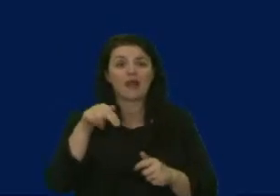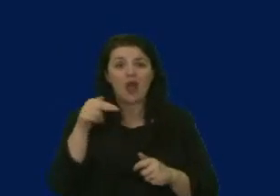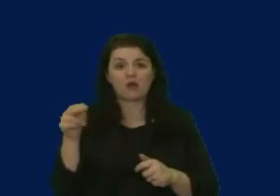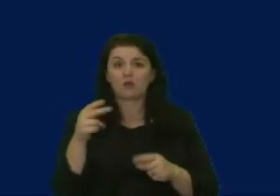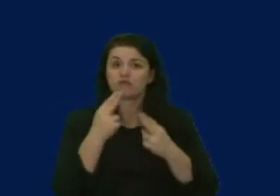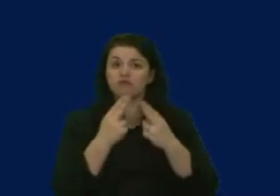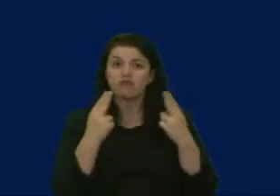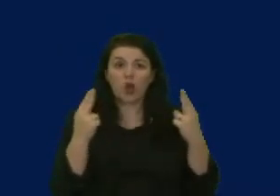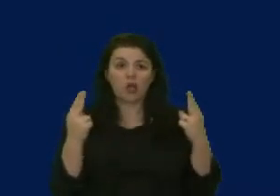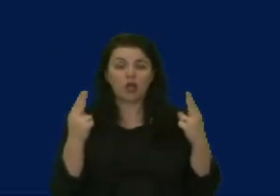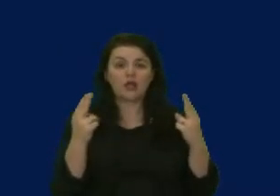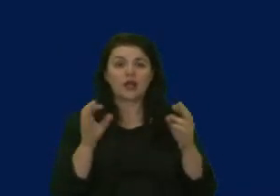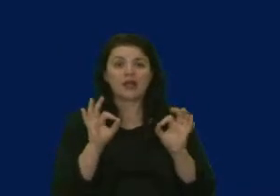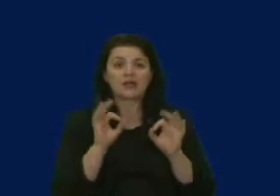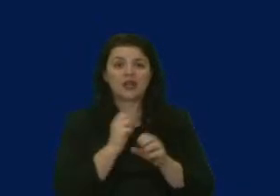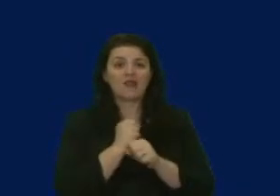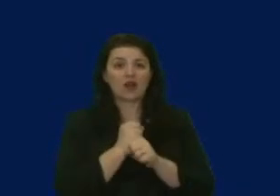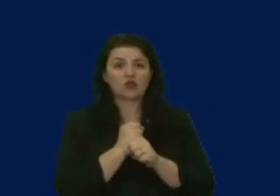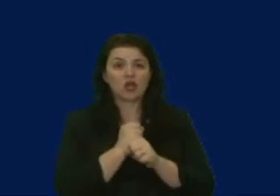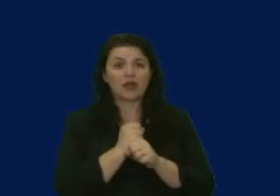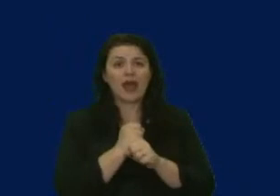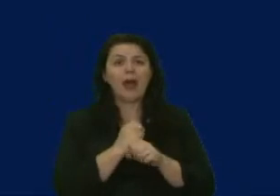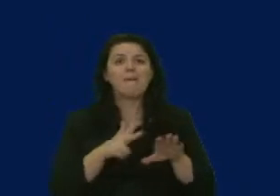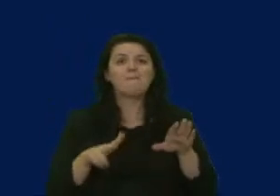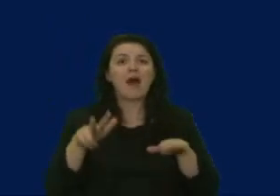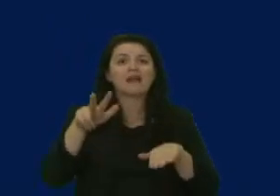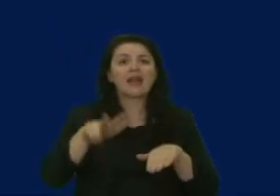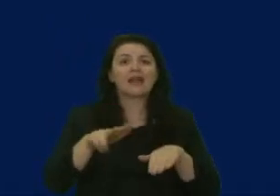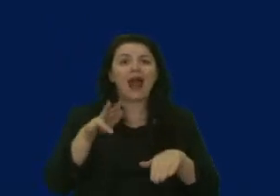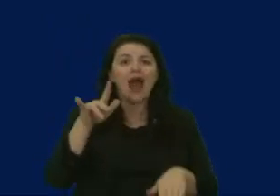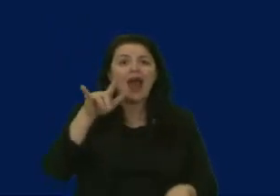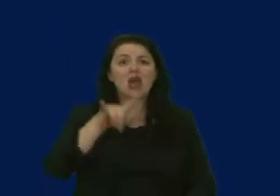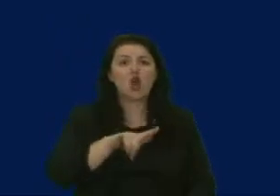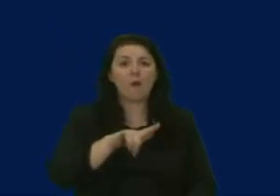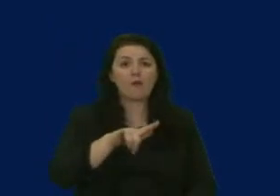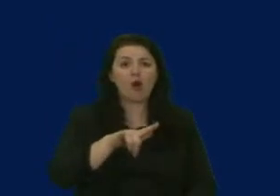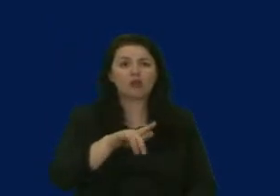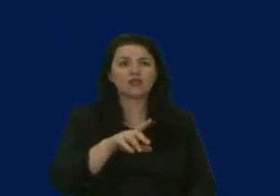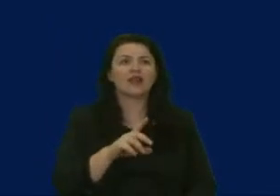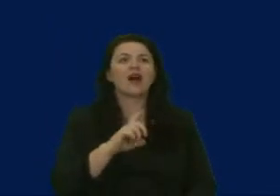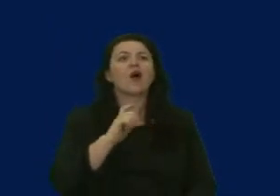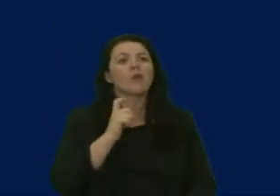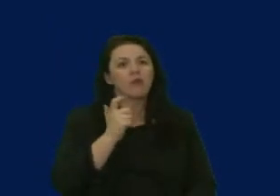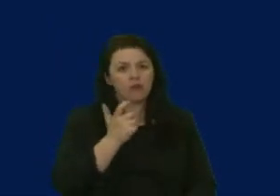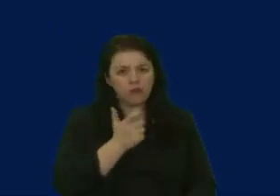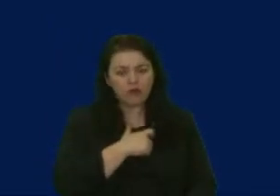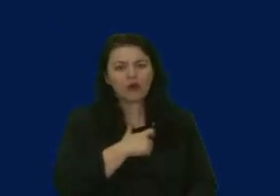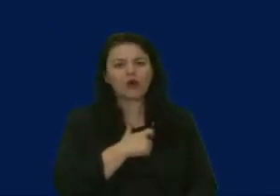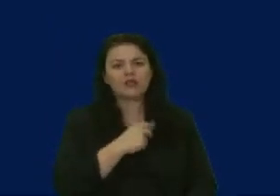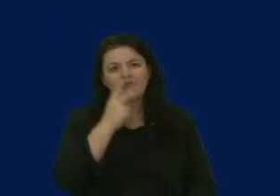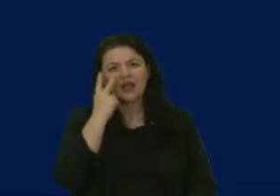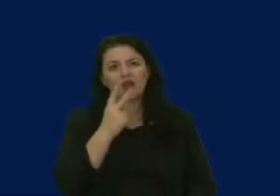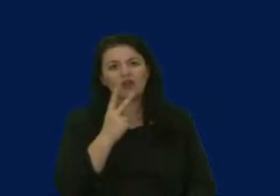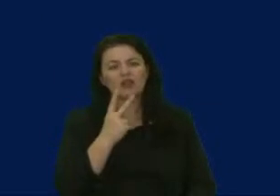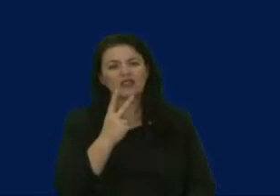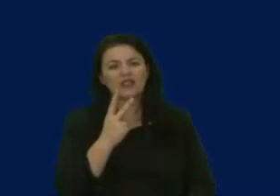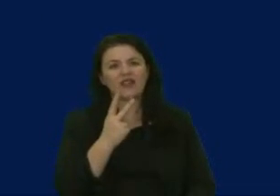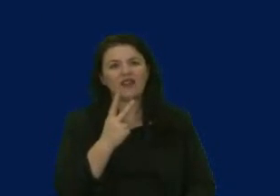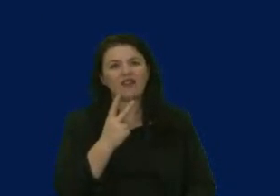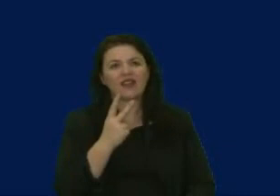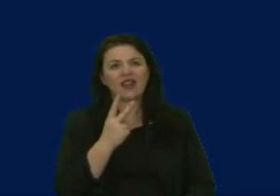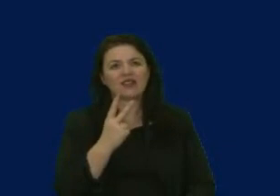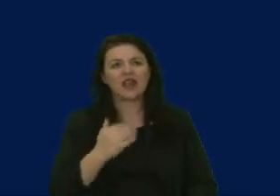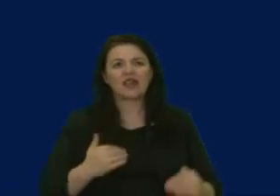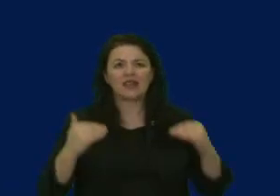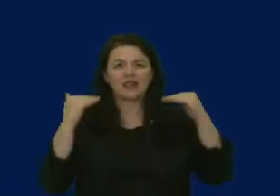cel mai important proiect care se finalizează este Park and raidul de la aeroport când veniți de la aeroport uitați vă pe partea dreaptă Pentru că deja vedi O să vedeți